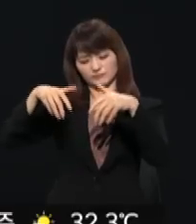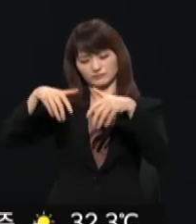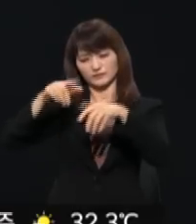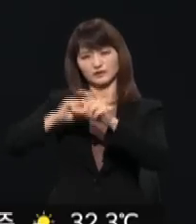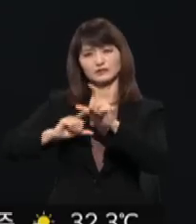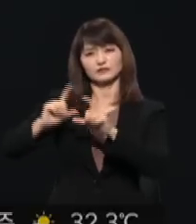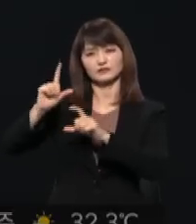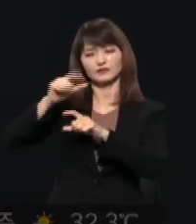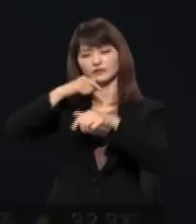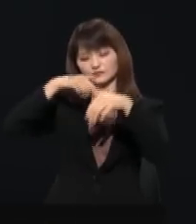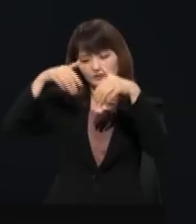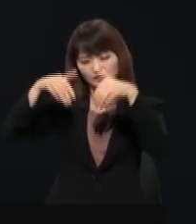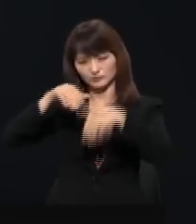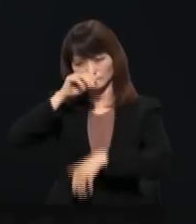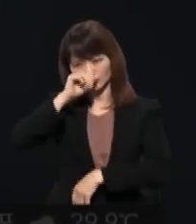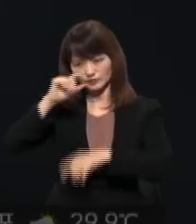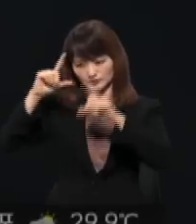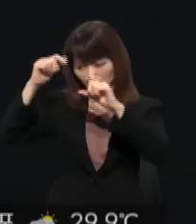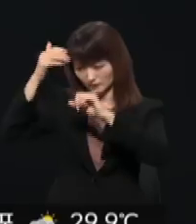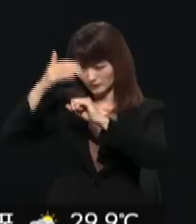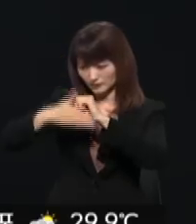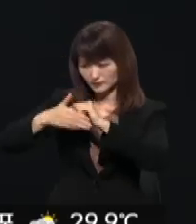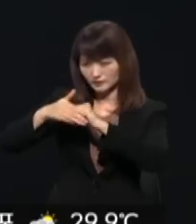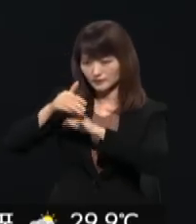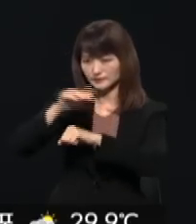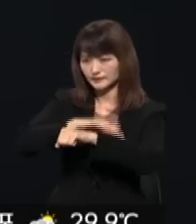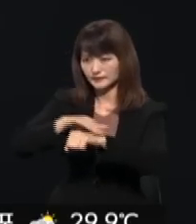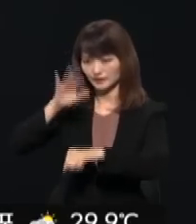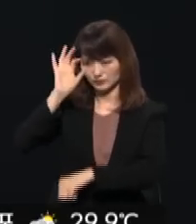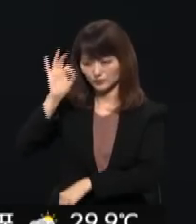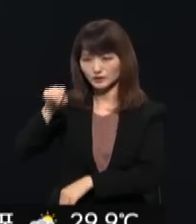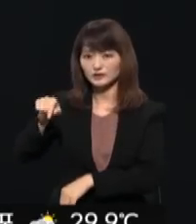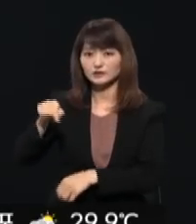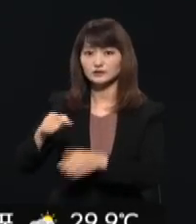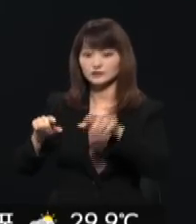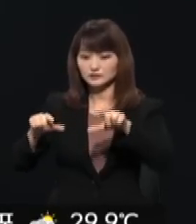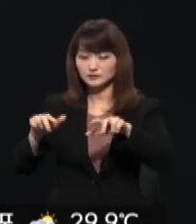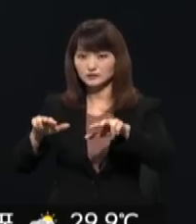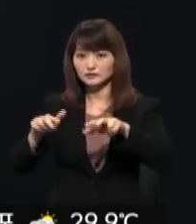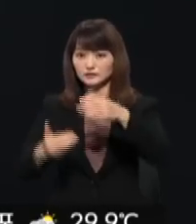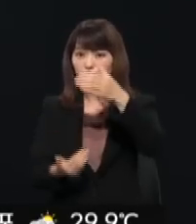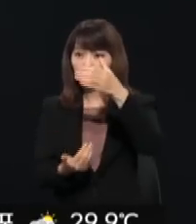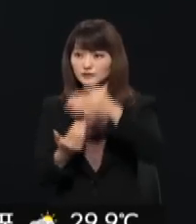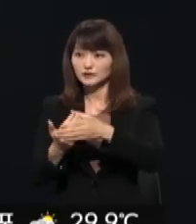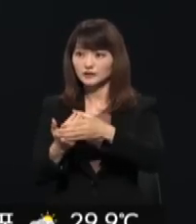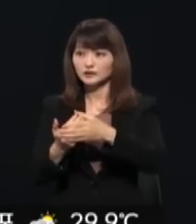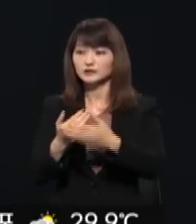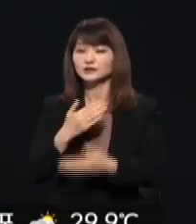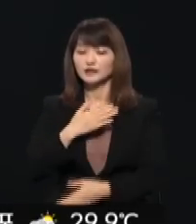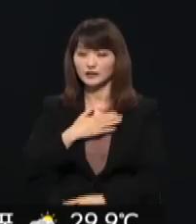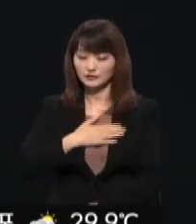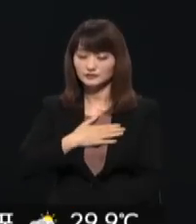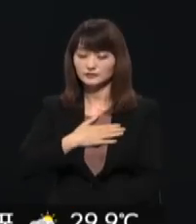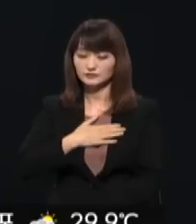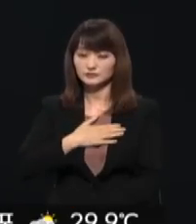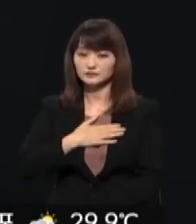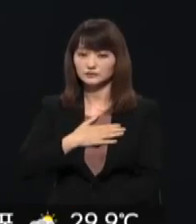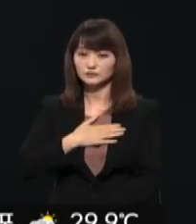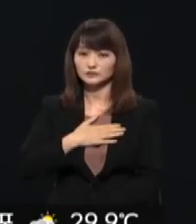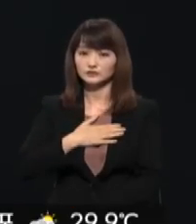나오게라고 이야기했던 부분의 사태 심각성을 인지한다면 사실 국민의 임해서 징계하는 것은 당연하고요 아주